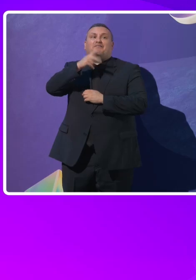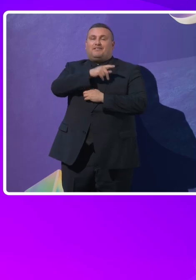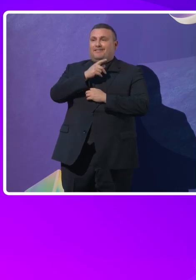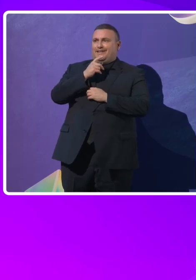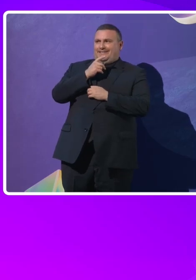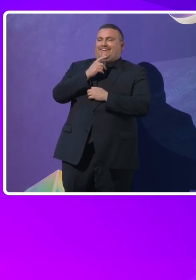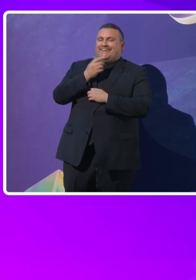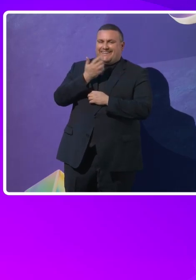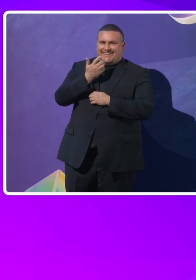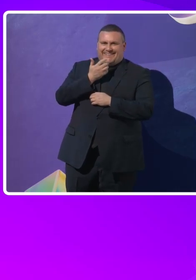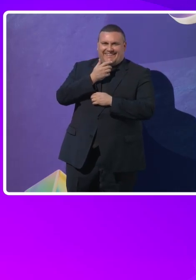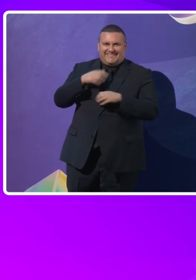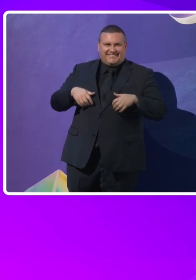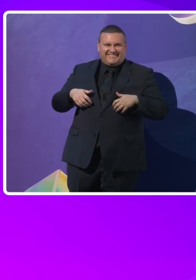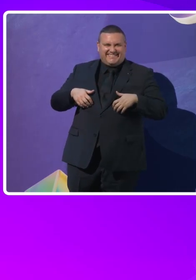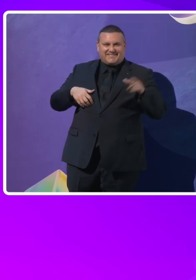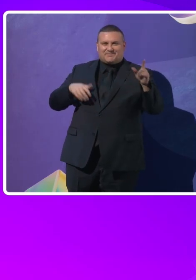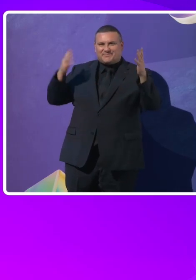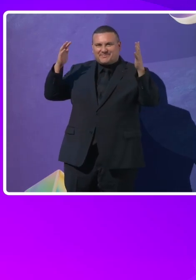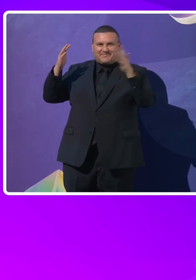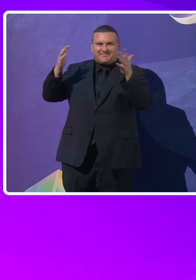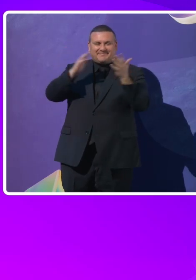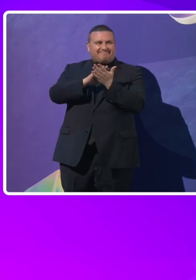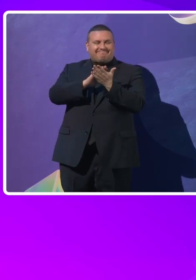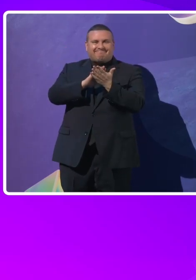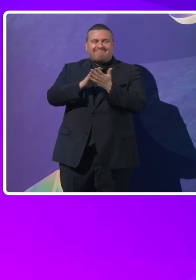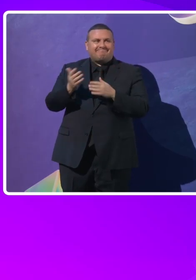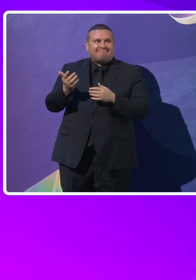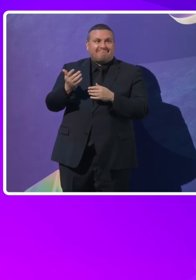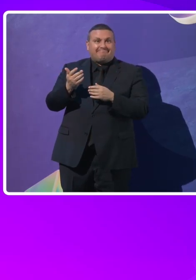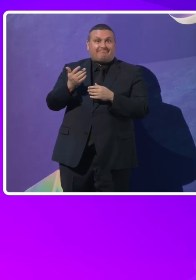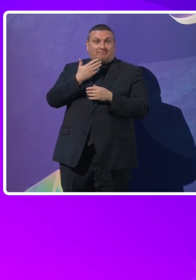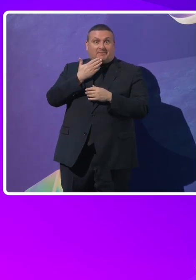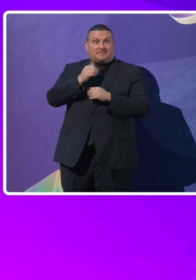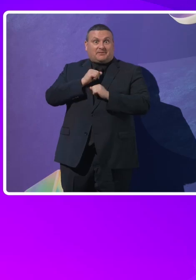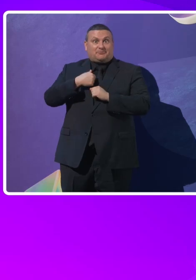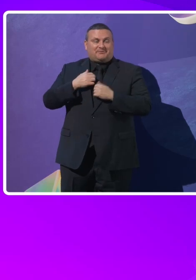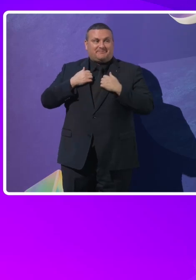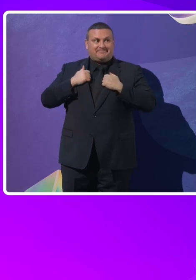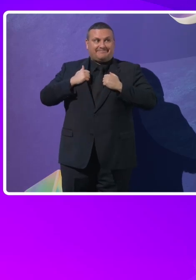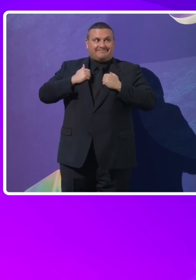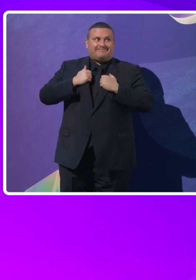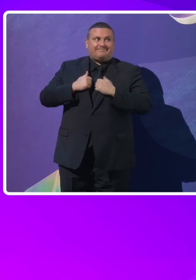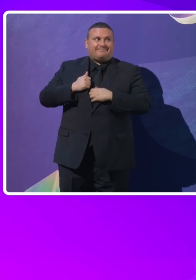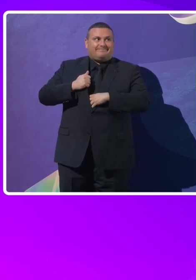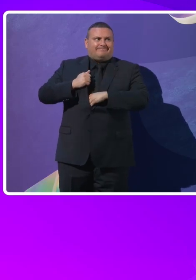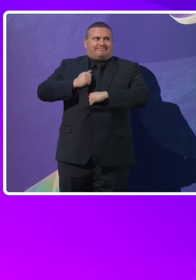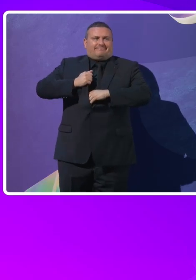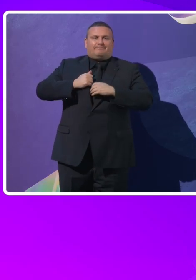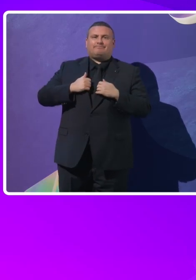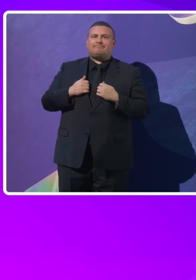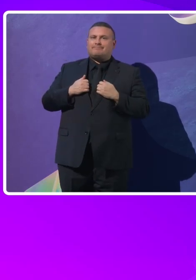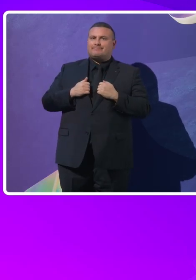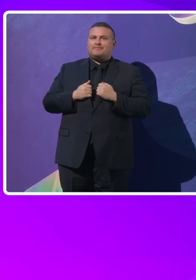Grazie Grazie per la fiducia allora penso che sia chiaro a